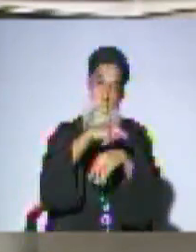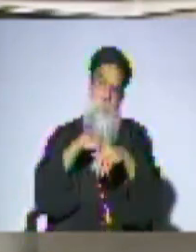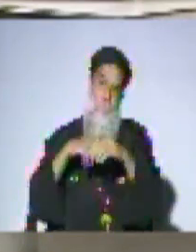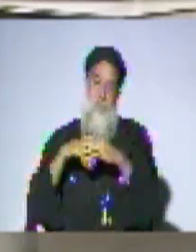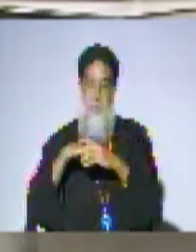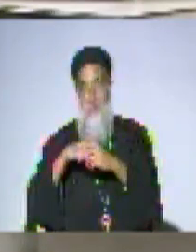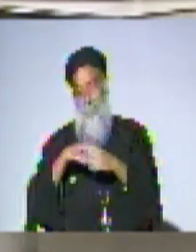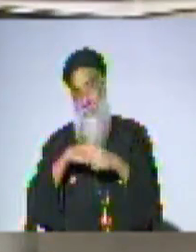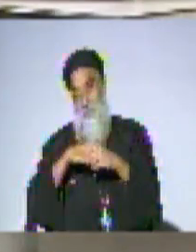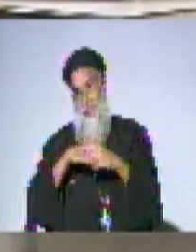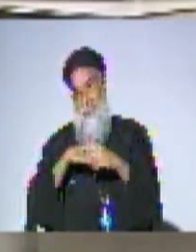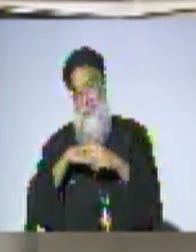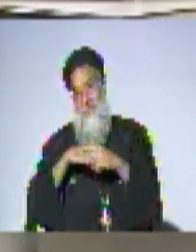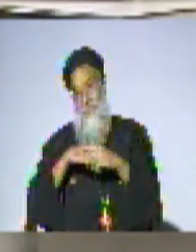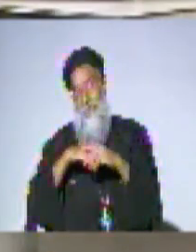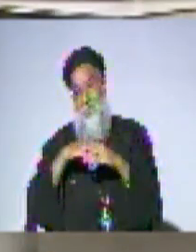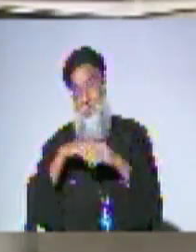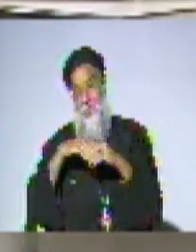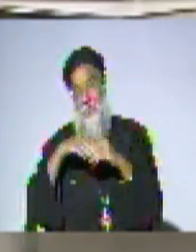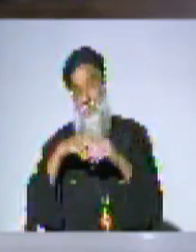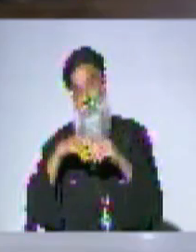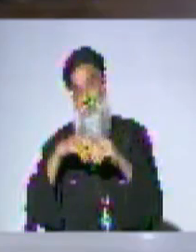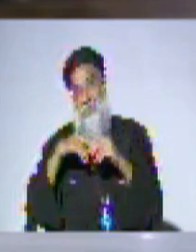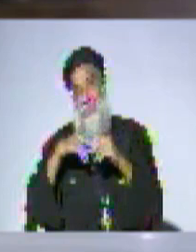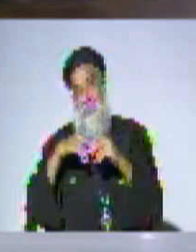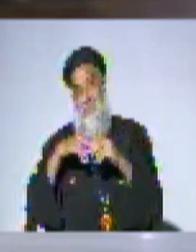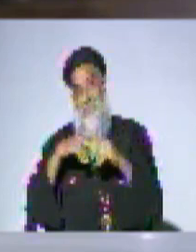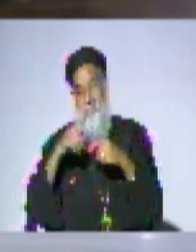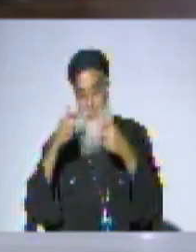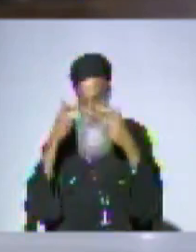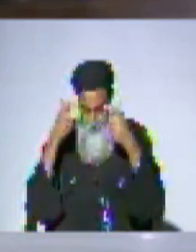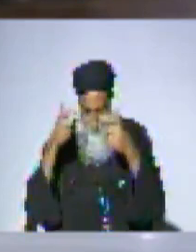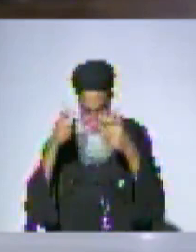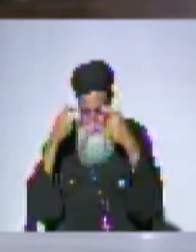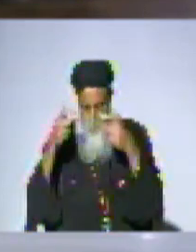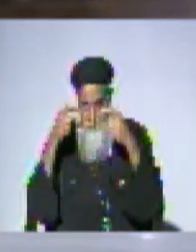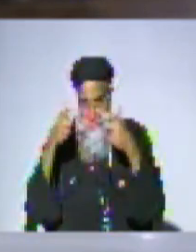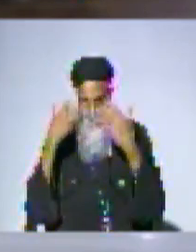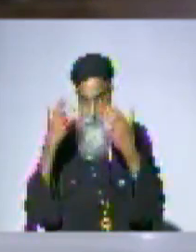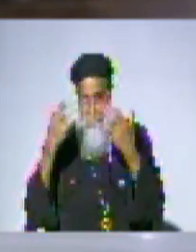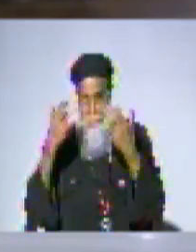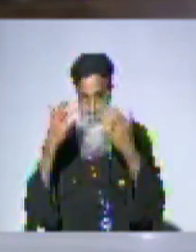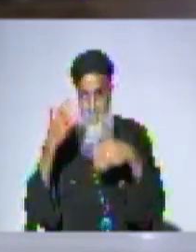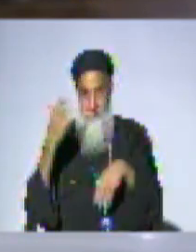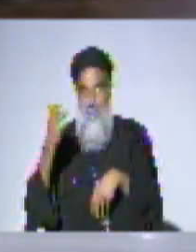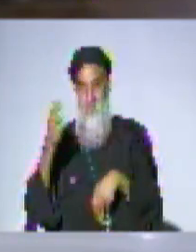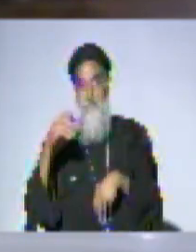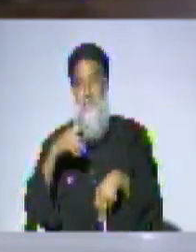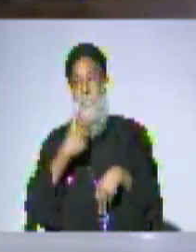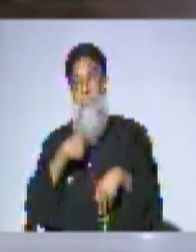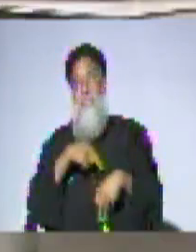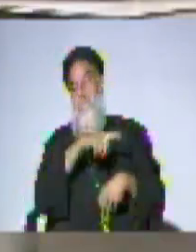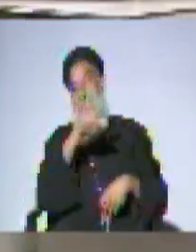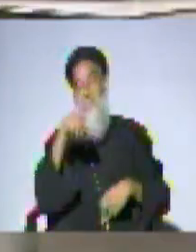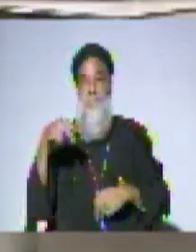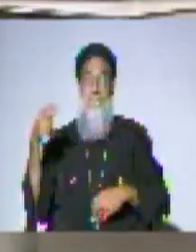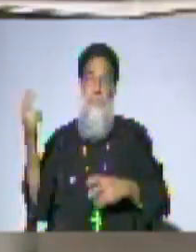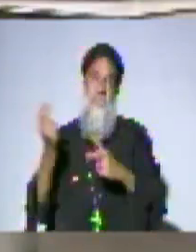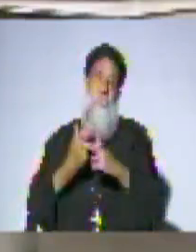دوكساسي فيلا نثروبي. يعني مجد لك يا محب البشر، لك يا محب